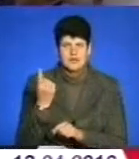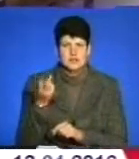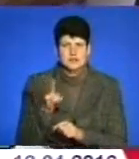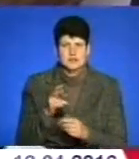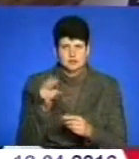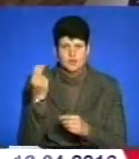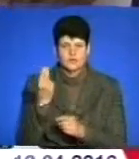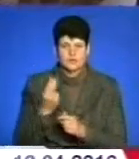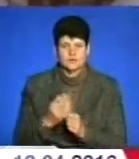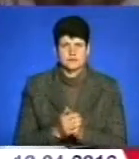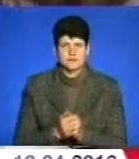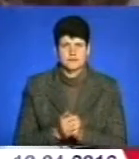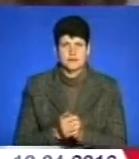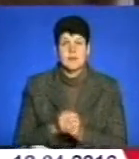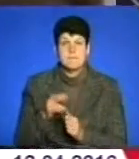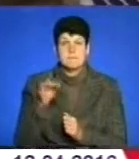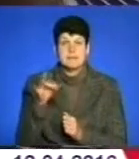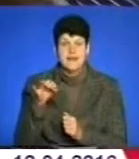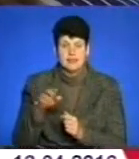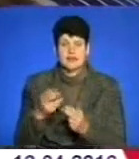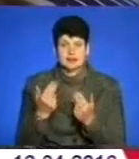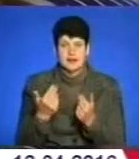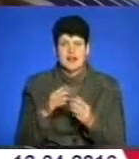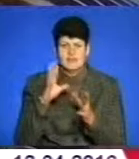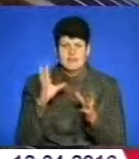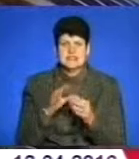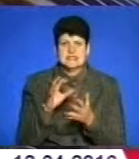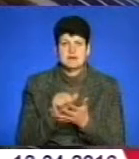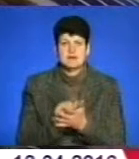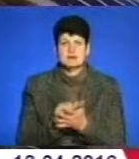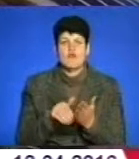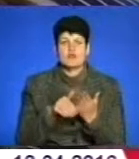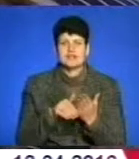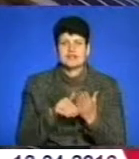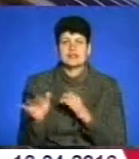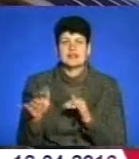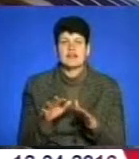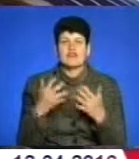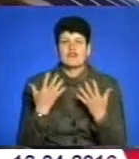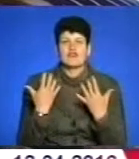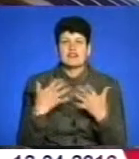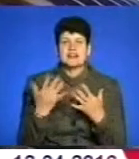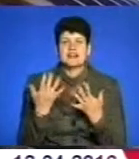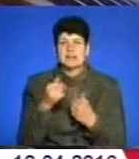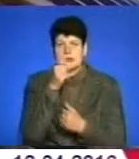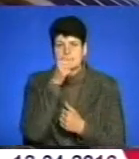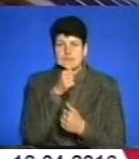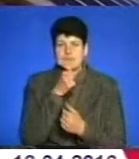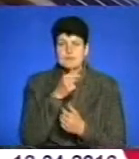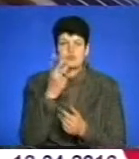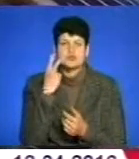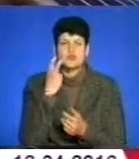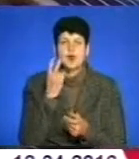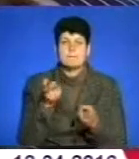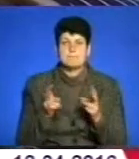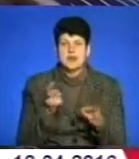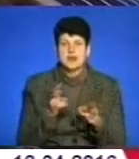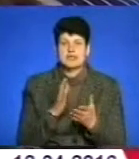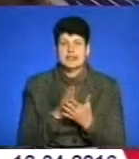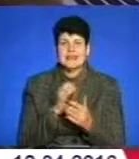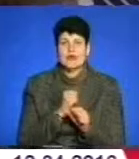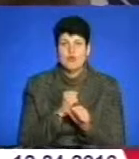розфарбовувати? Саме пряники, так. А взагалі займаємося волонтерською діяльністю вже декілька місяців. Постійно приходимо, є